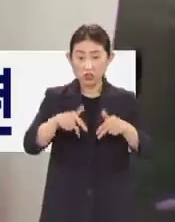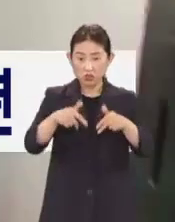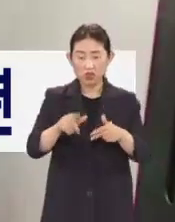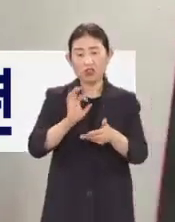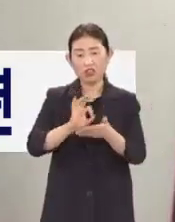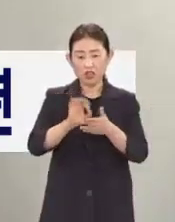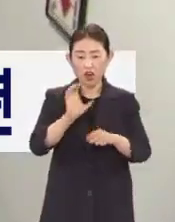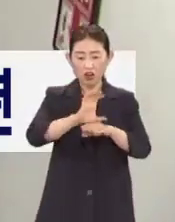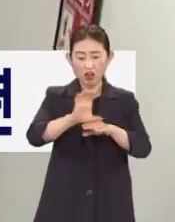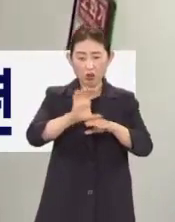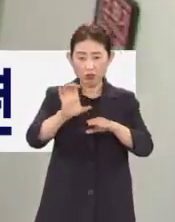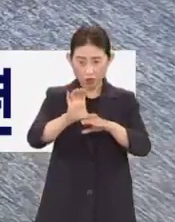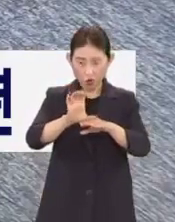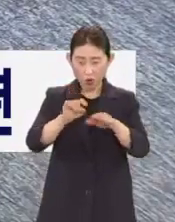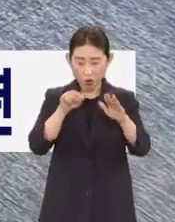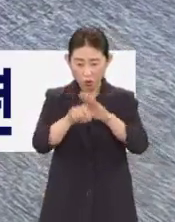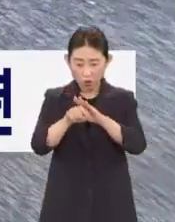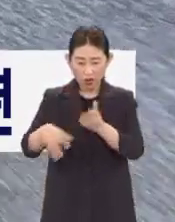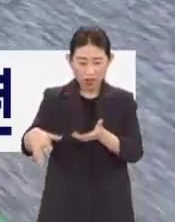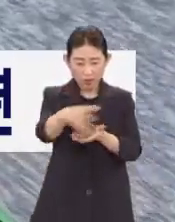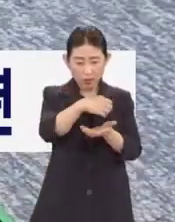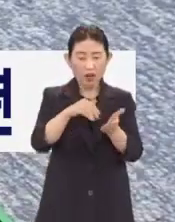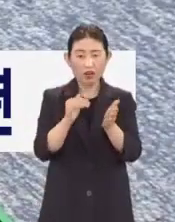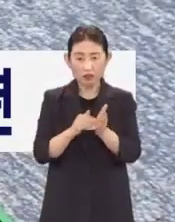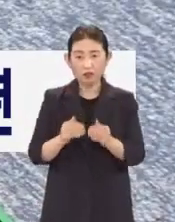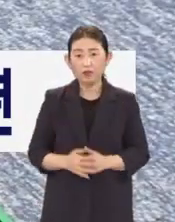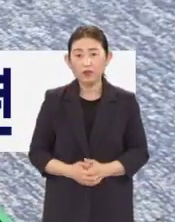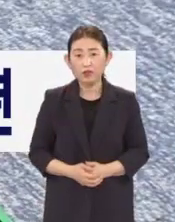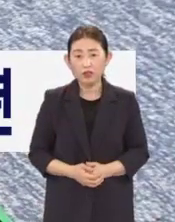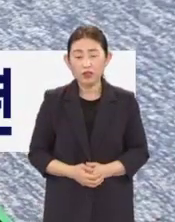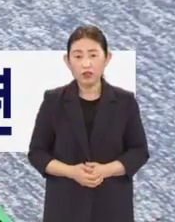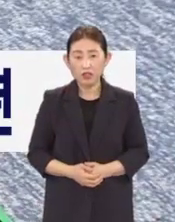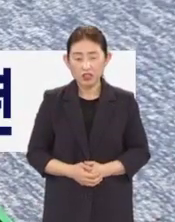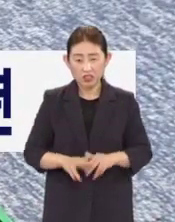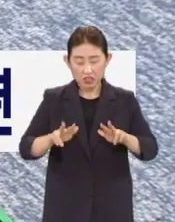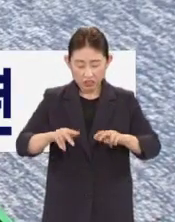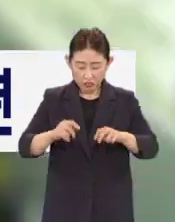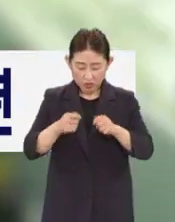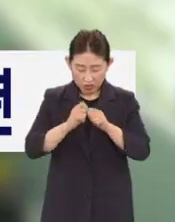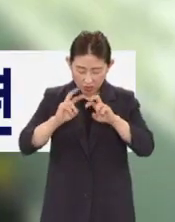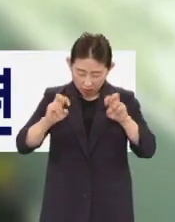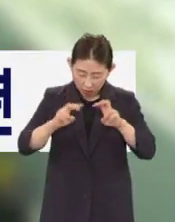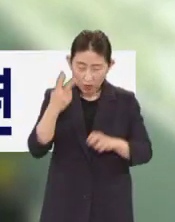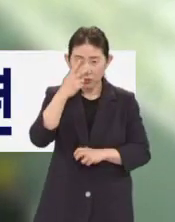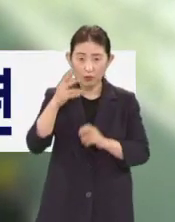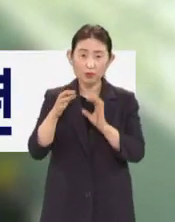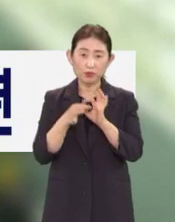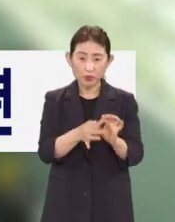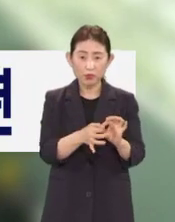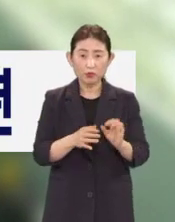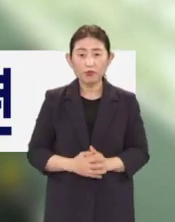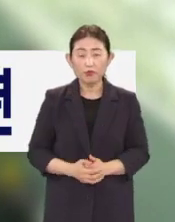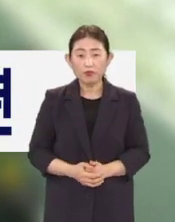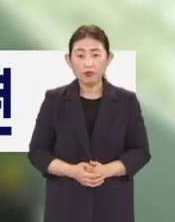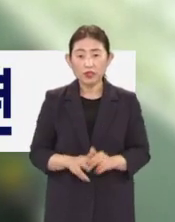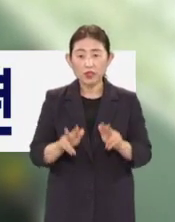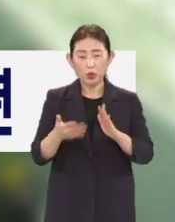사용했던 컴퓨터가 있는 곳을 찾아 데이터를 확보했으며 폴인식을 통해 수사를 이어갈 예정입니다